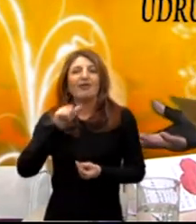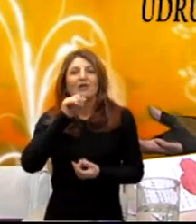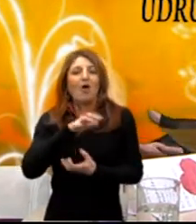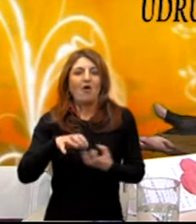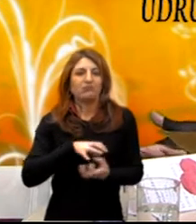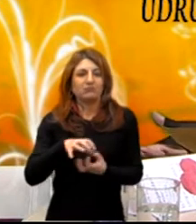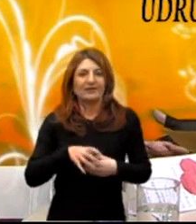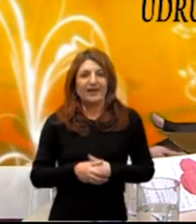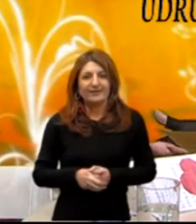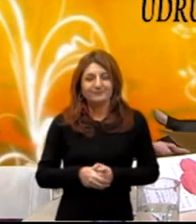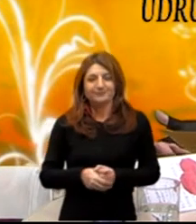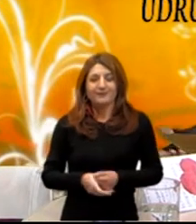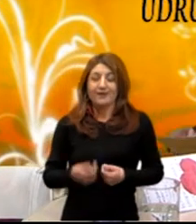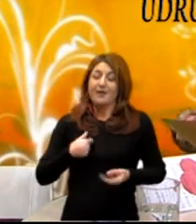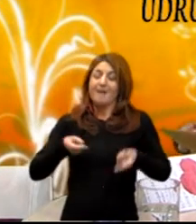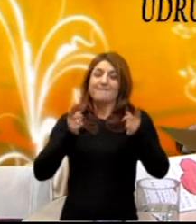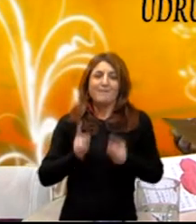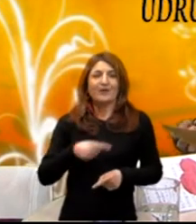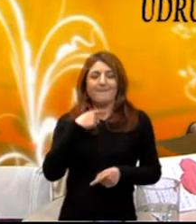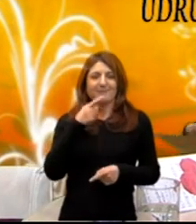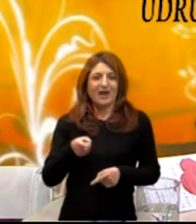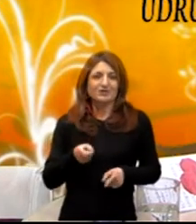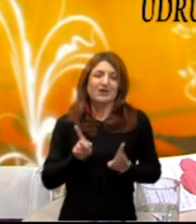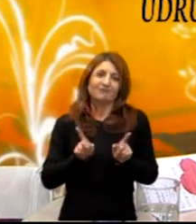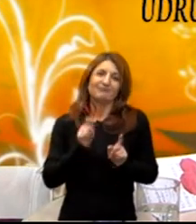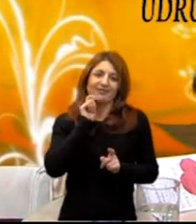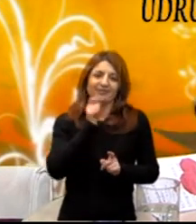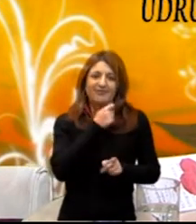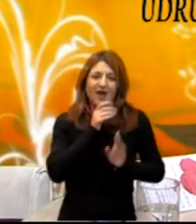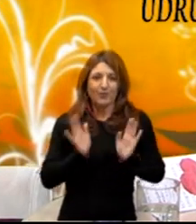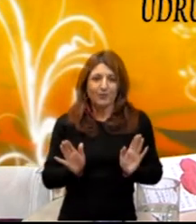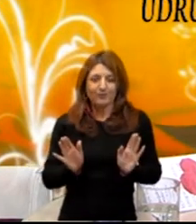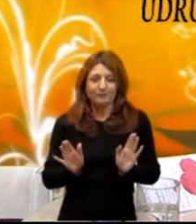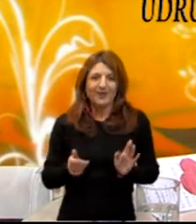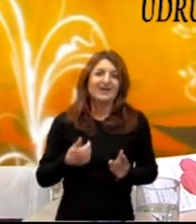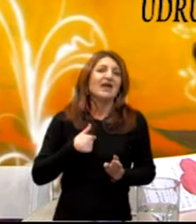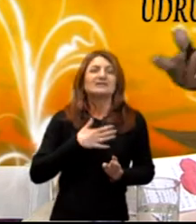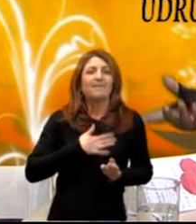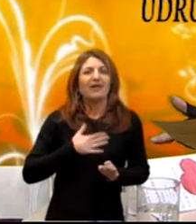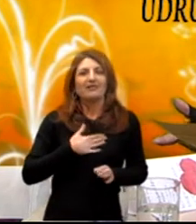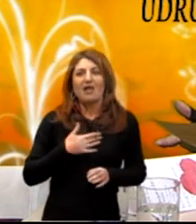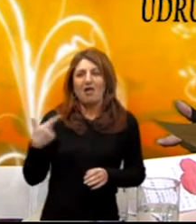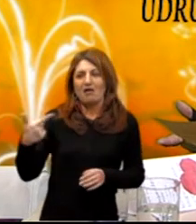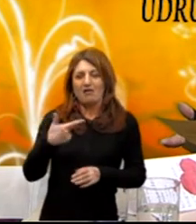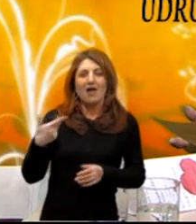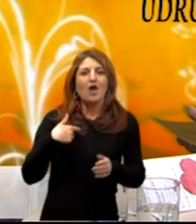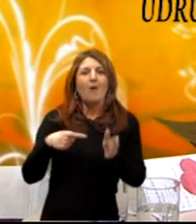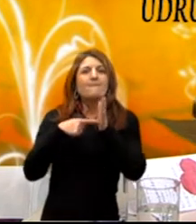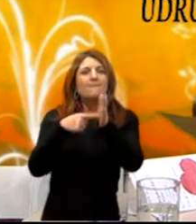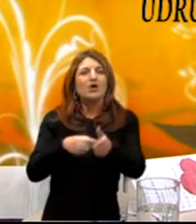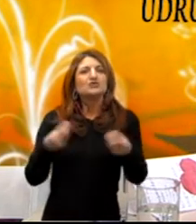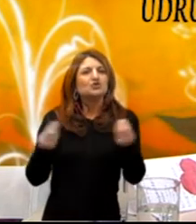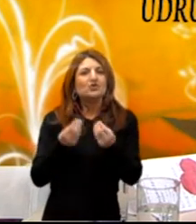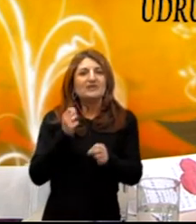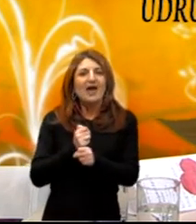Evo, sad vam moram otkriti tajnu. Ja sam vas tako htjela prezentirati, htjela pokazati što se radi,